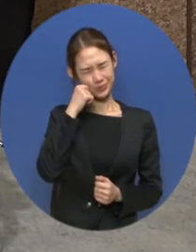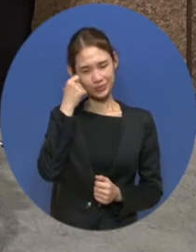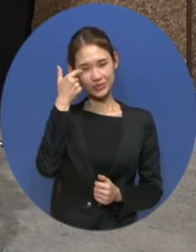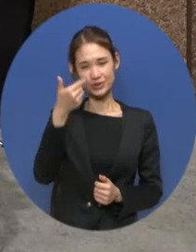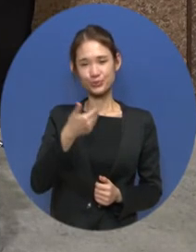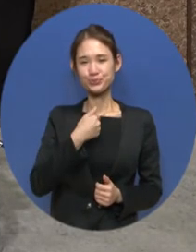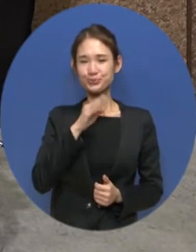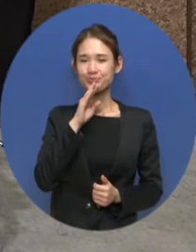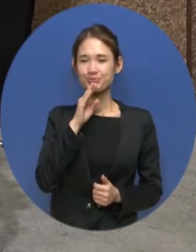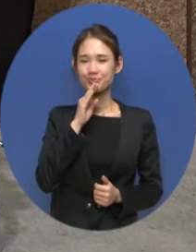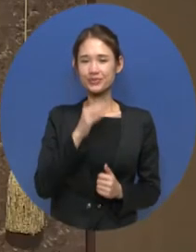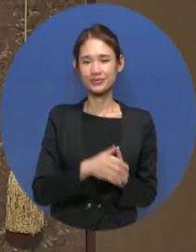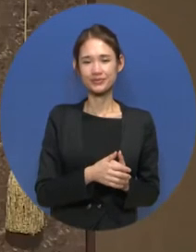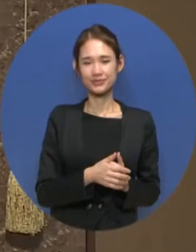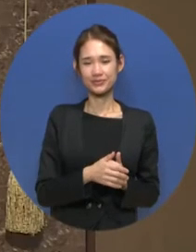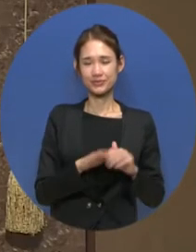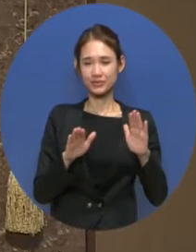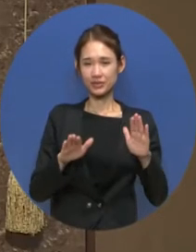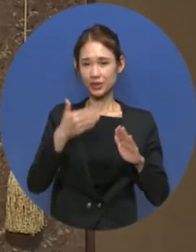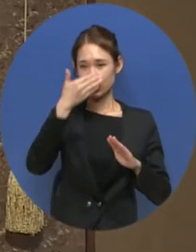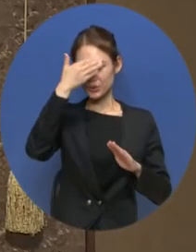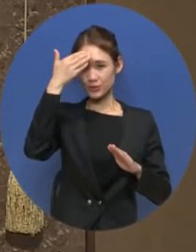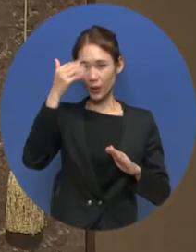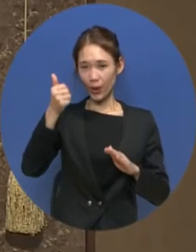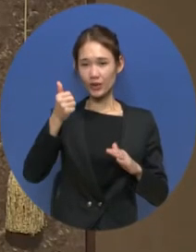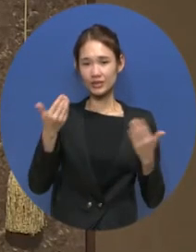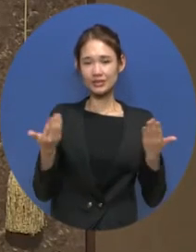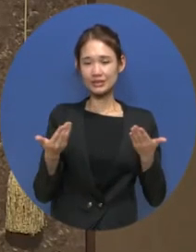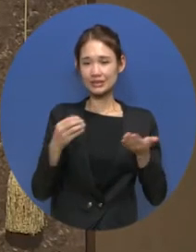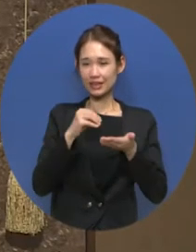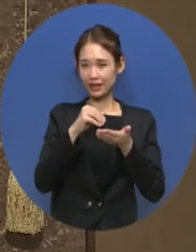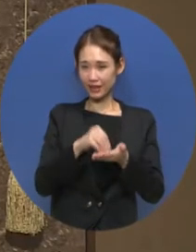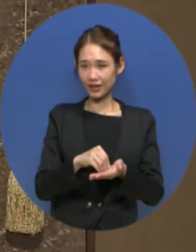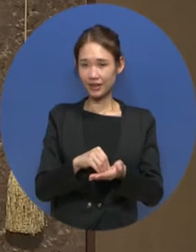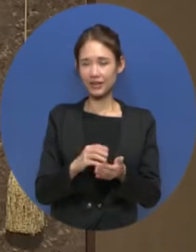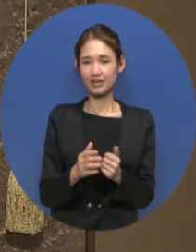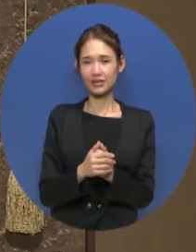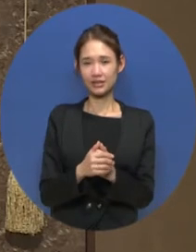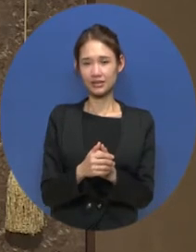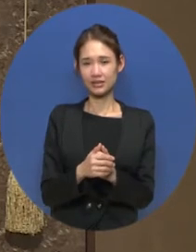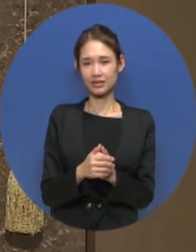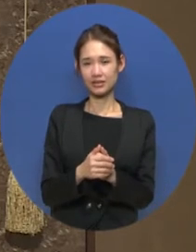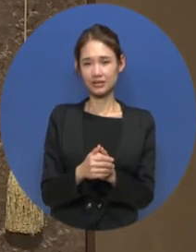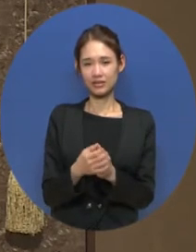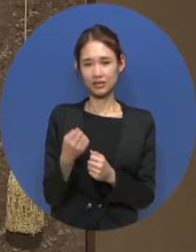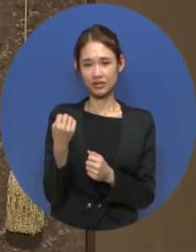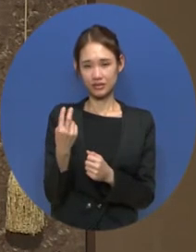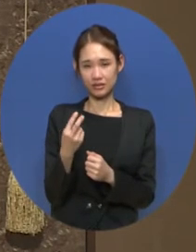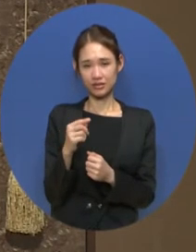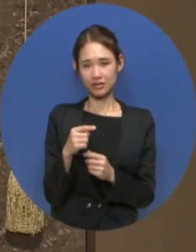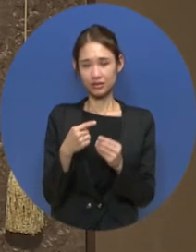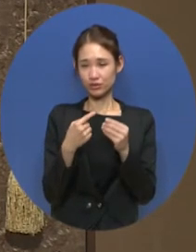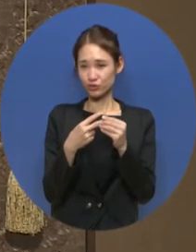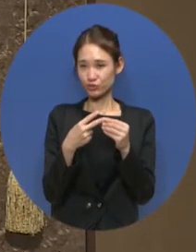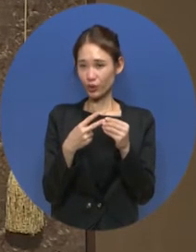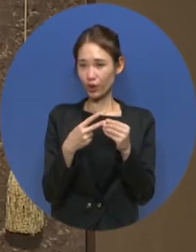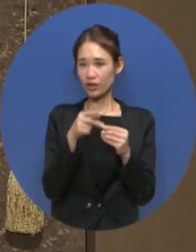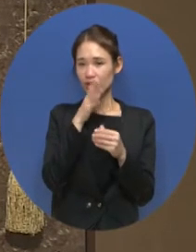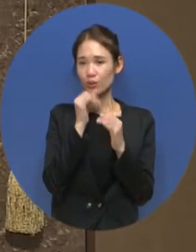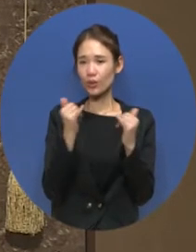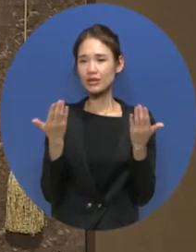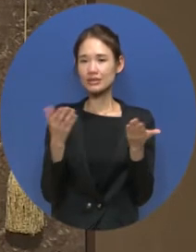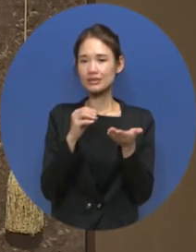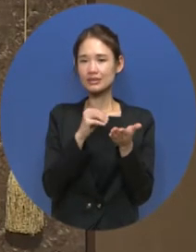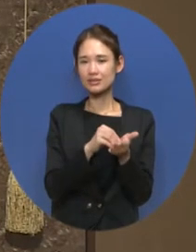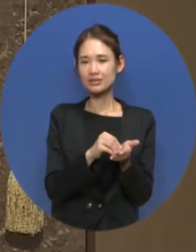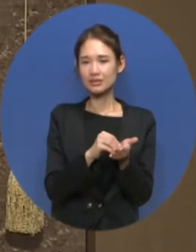질문이기도 하지만 사실 지금 청년 일자리 그리고 이제 노인 일자리 이런